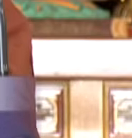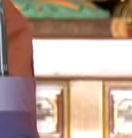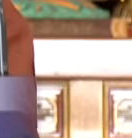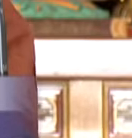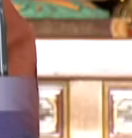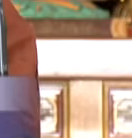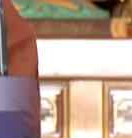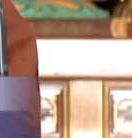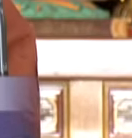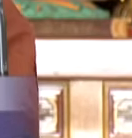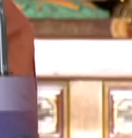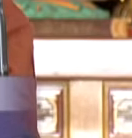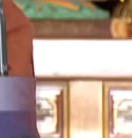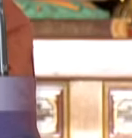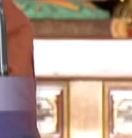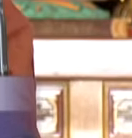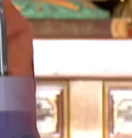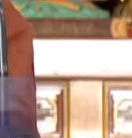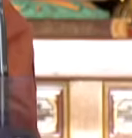안녕하십니까.